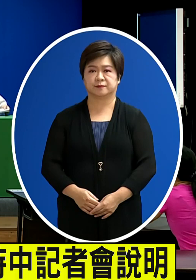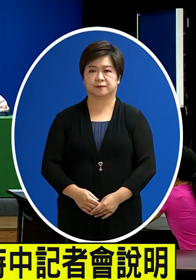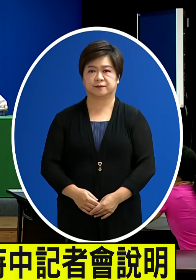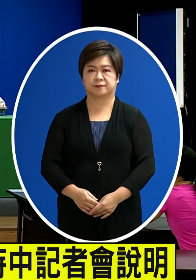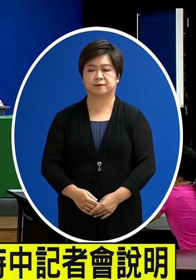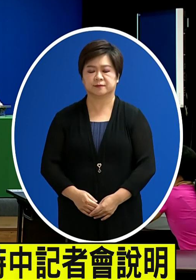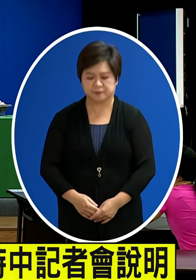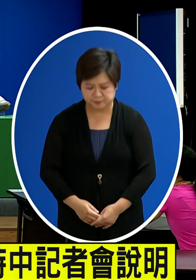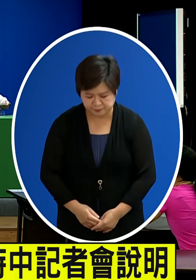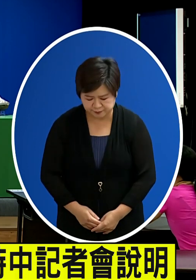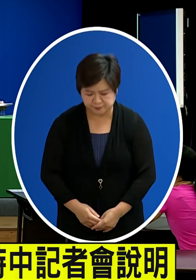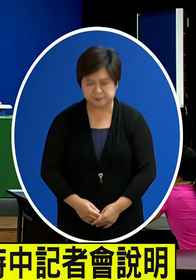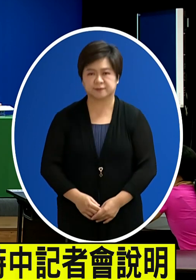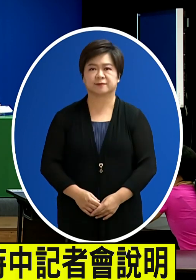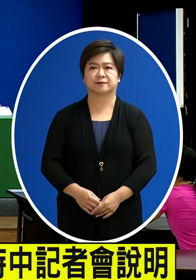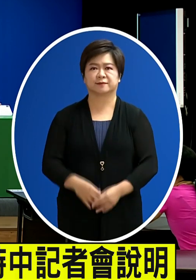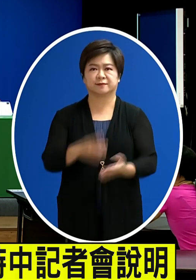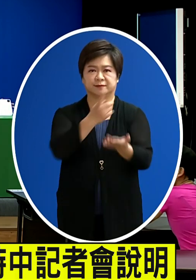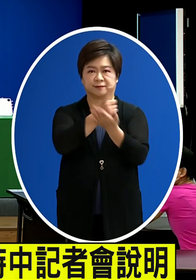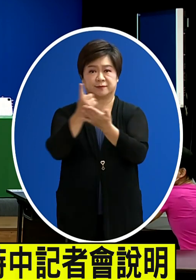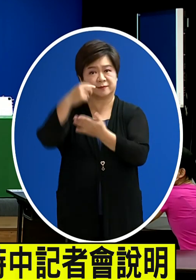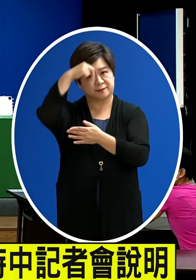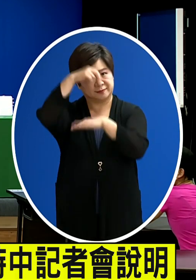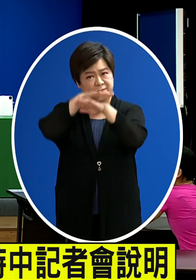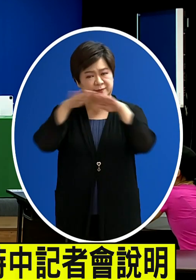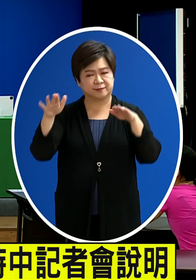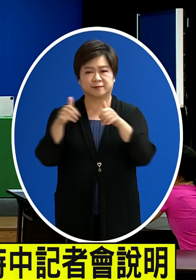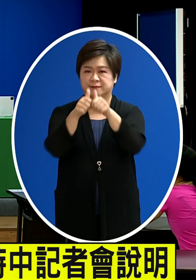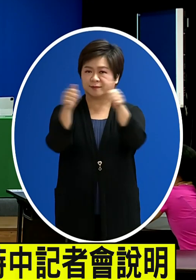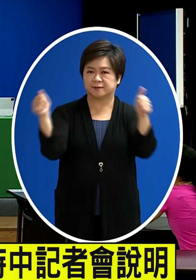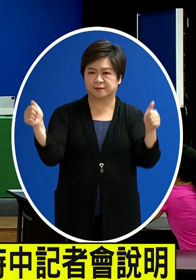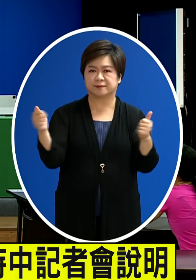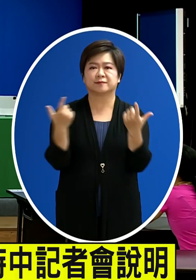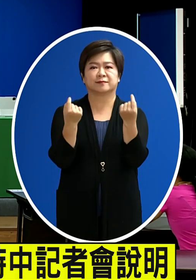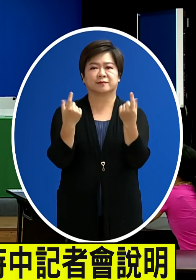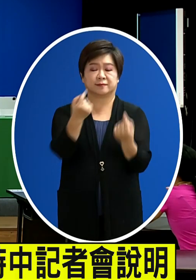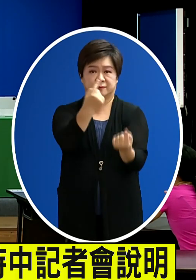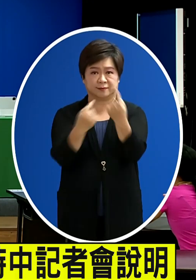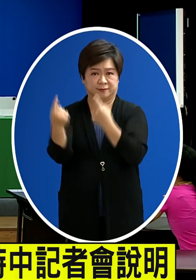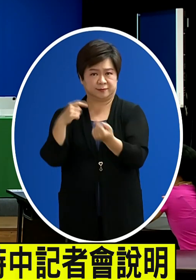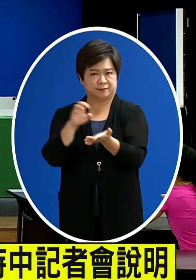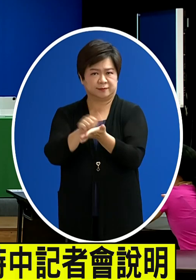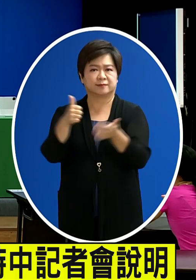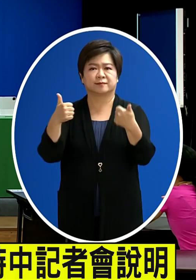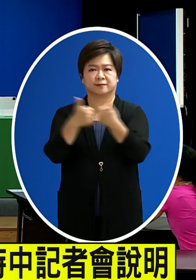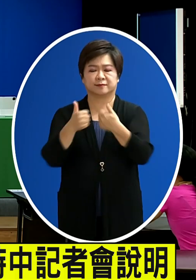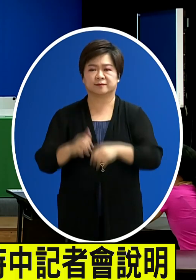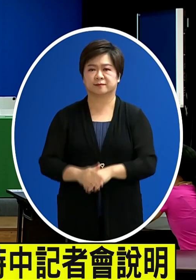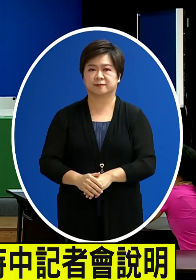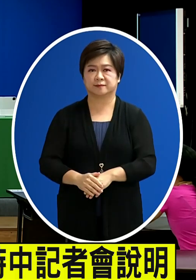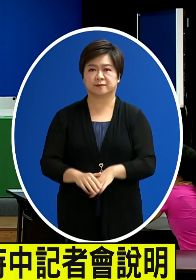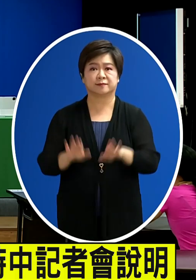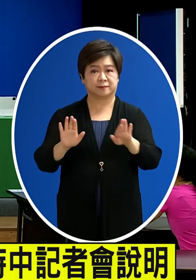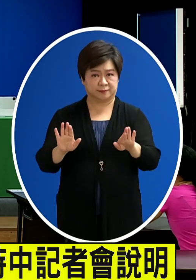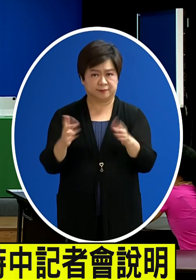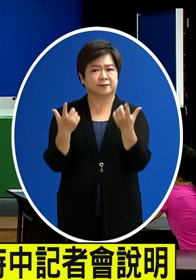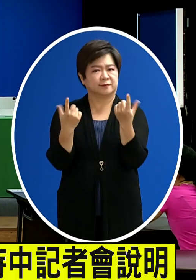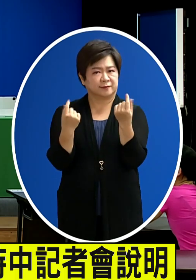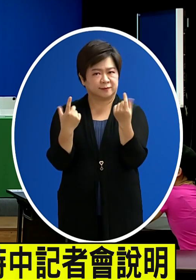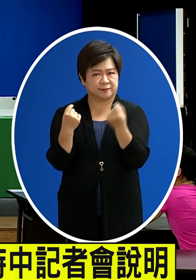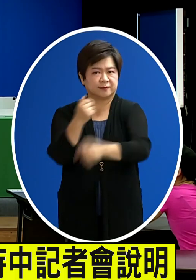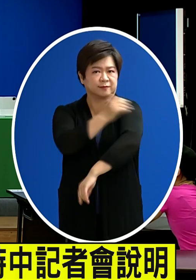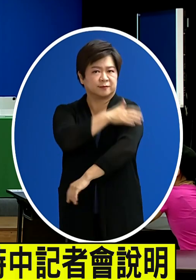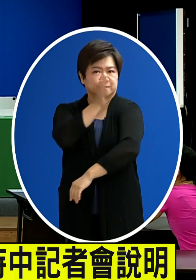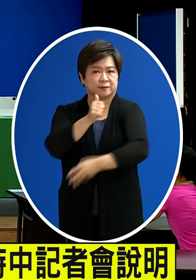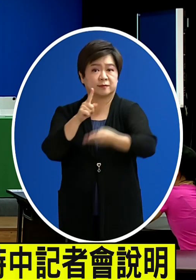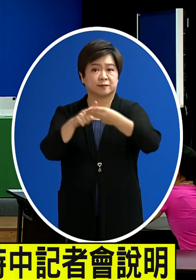好，我们各位媒体朋友们大家午安。好，那谢谢大家今天好持续来参加我们的记者会。今天我们还是由陈指挥官